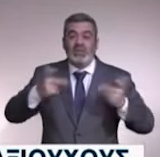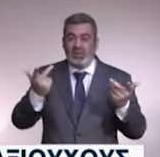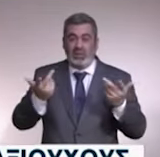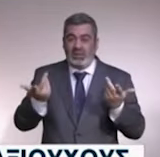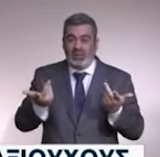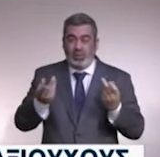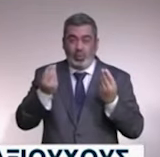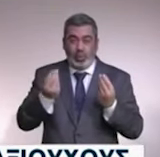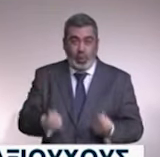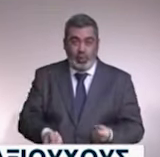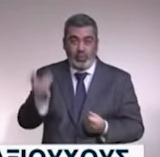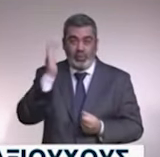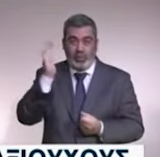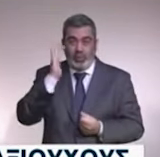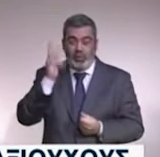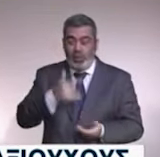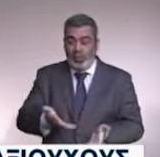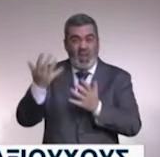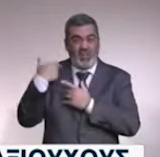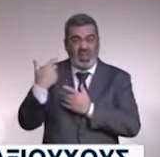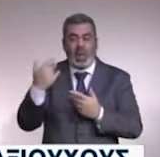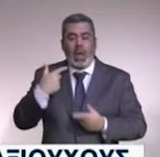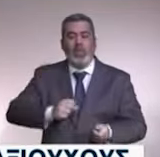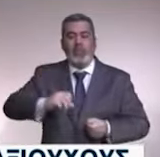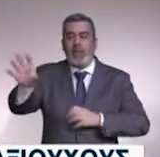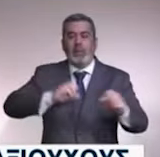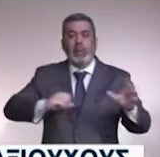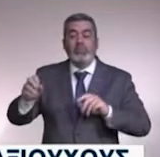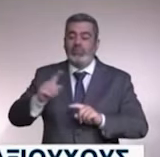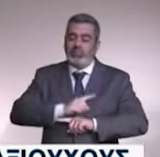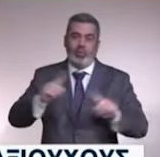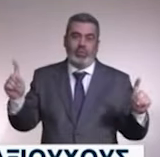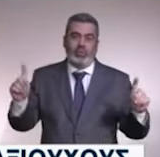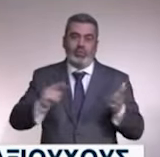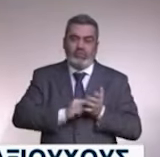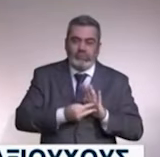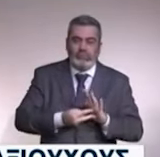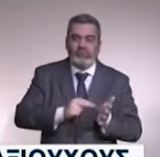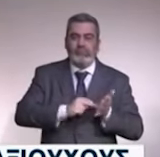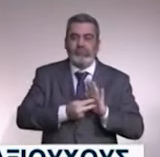τον δρόμο της δημοσιονομικής υπευθυνότητας. Όσο όμως δημιουργείται δημοσιονομικός